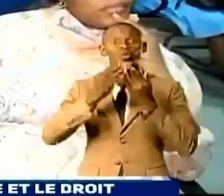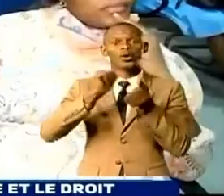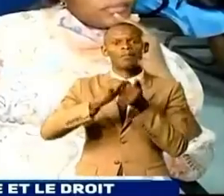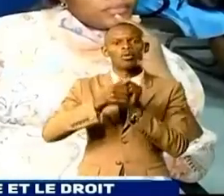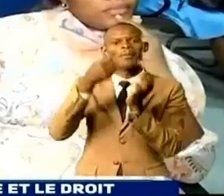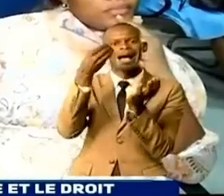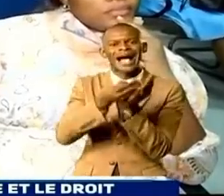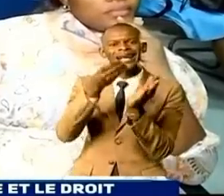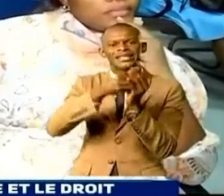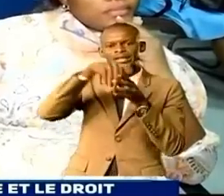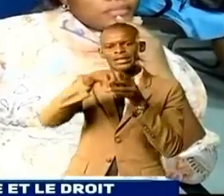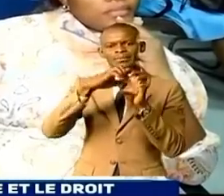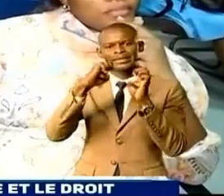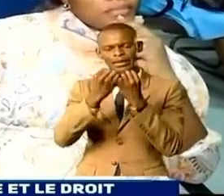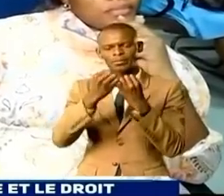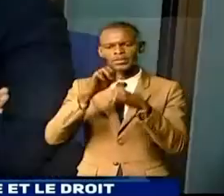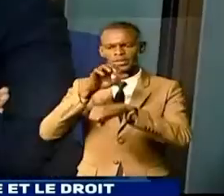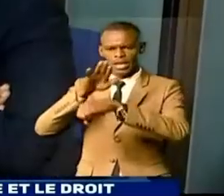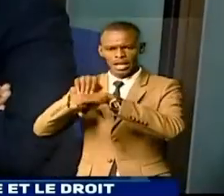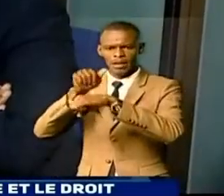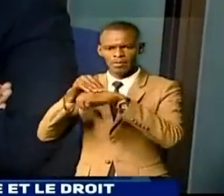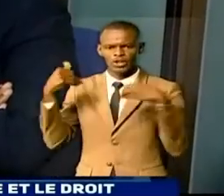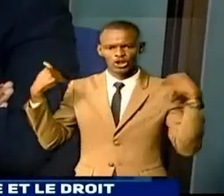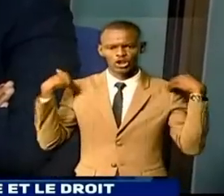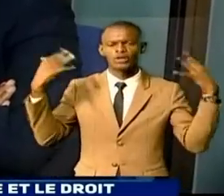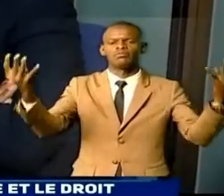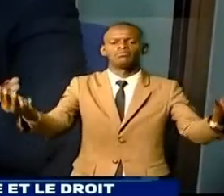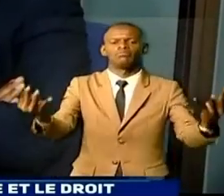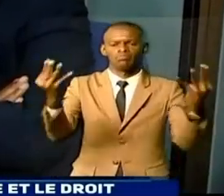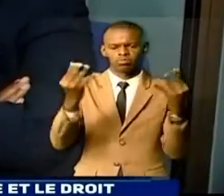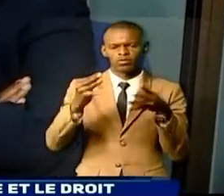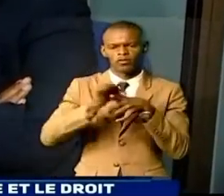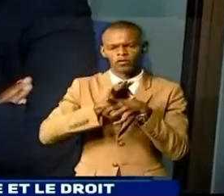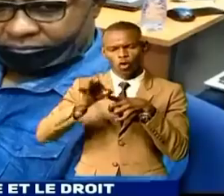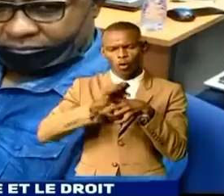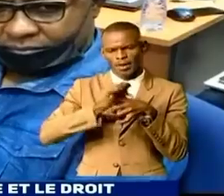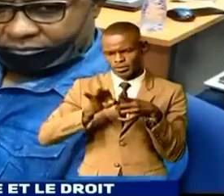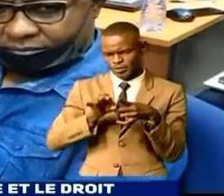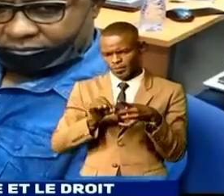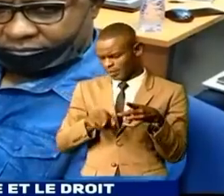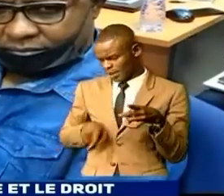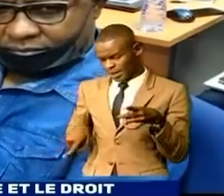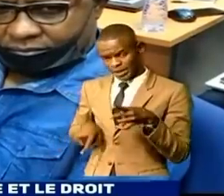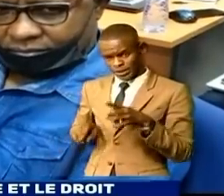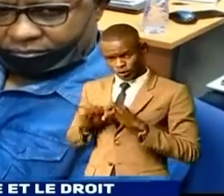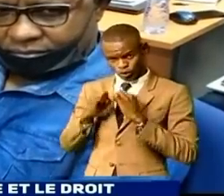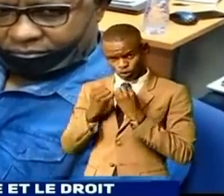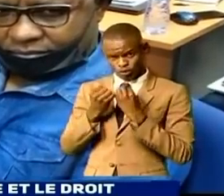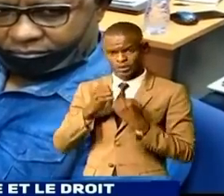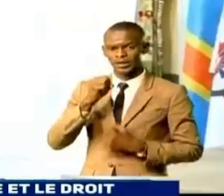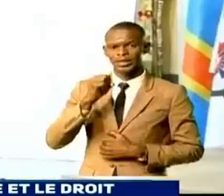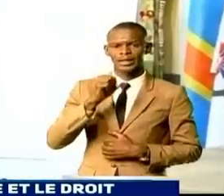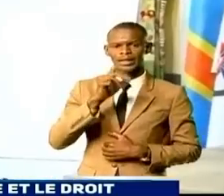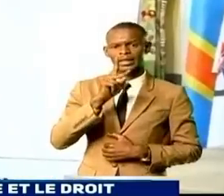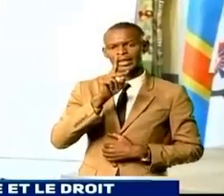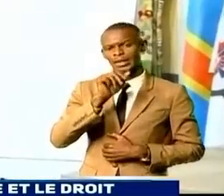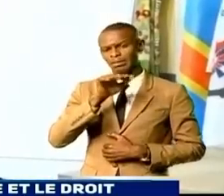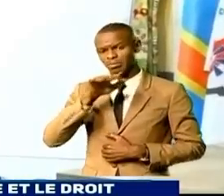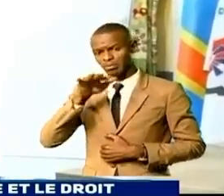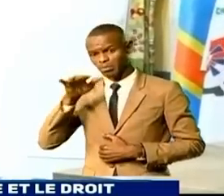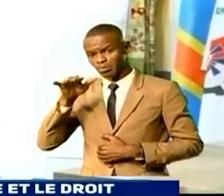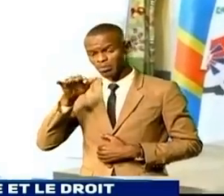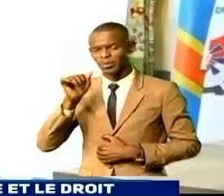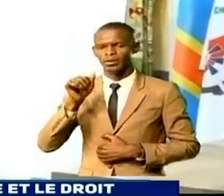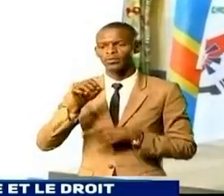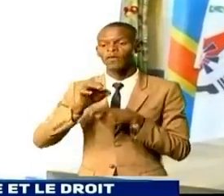et autres corps de métier par les groupements Cabinet Mavinga Declerc Partner et ITM dans le but de renforcer les